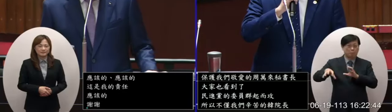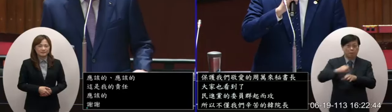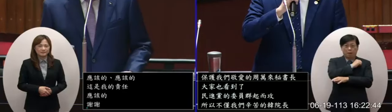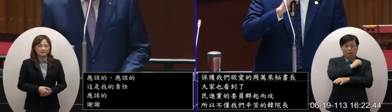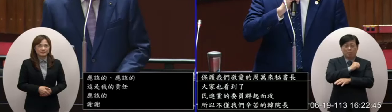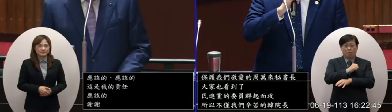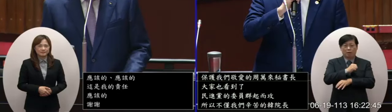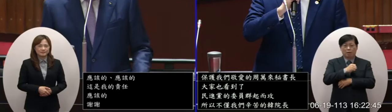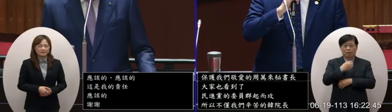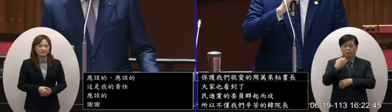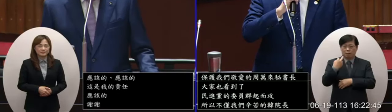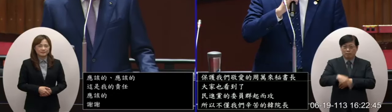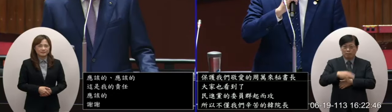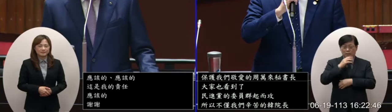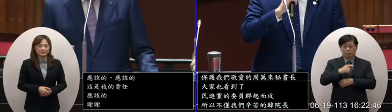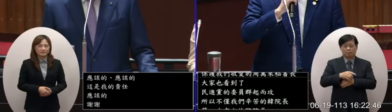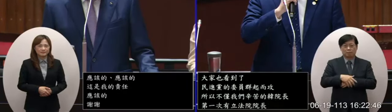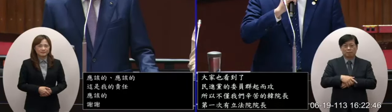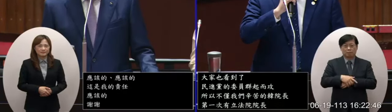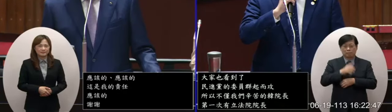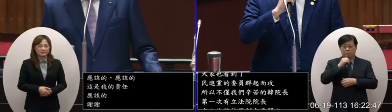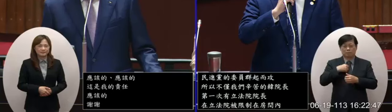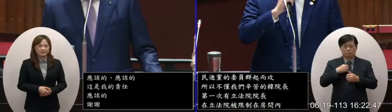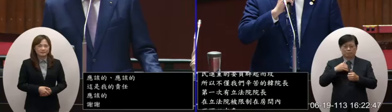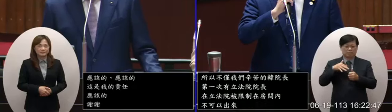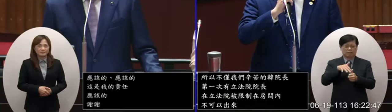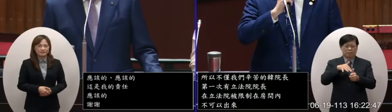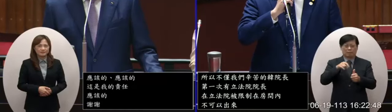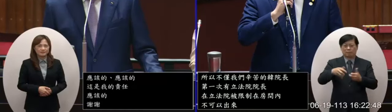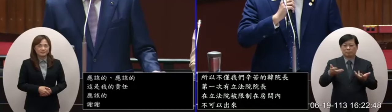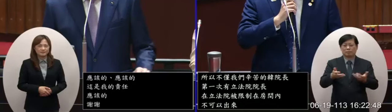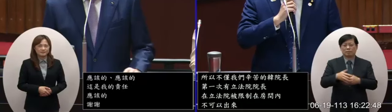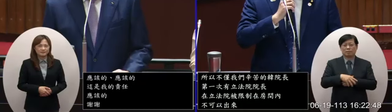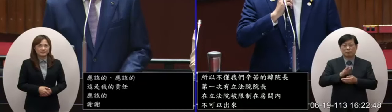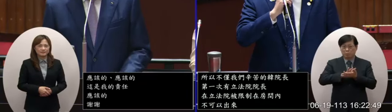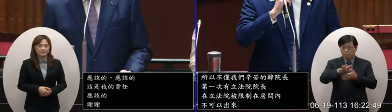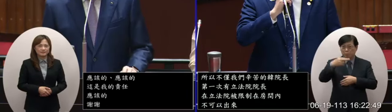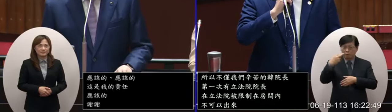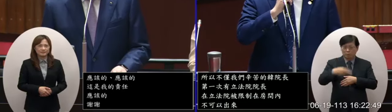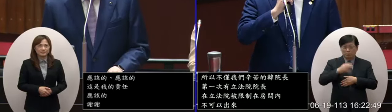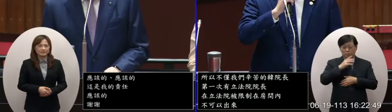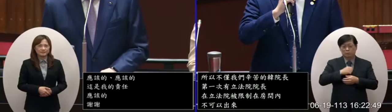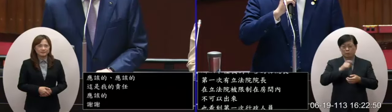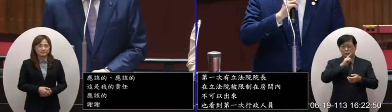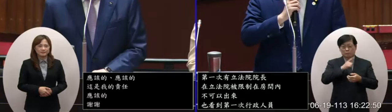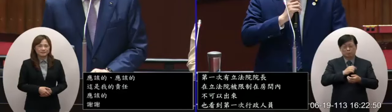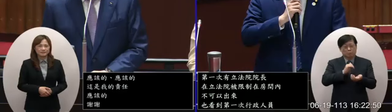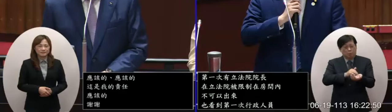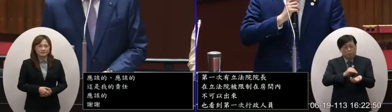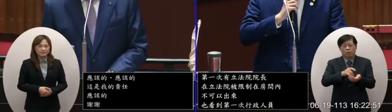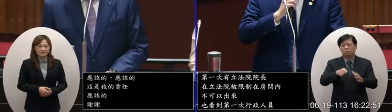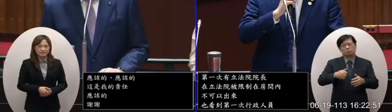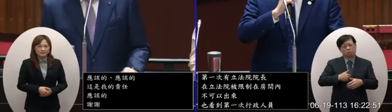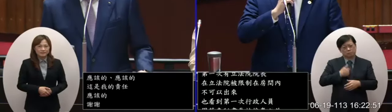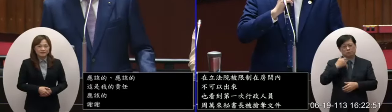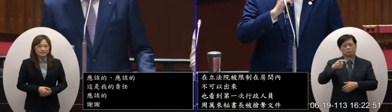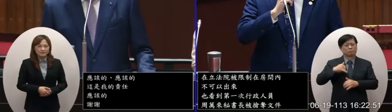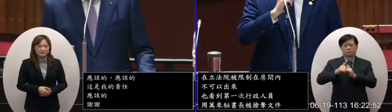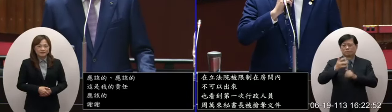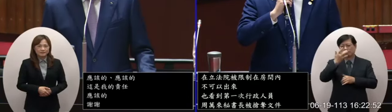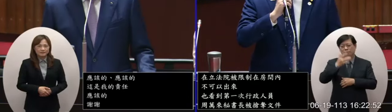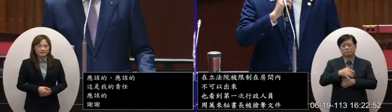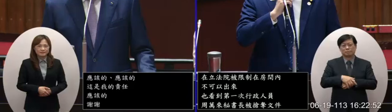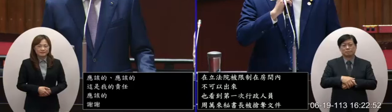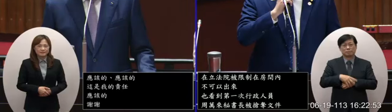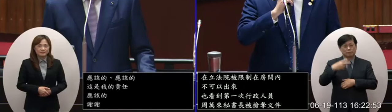件，然后被进行这个攻击的状况哦，后来还在兵敷哦，我相信也是国人所不知道的。那